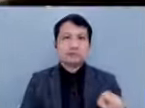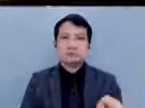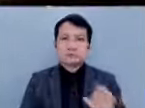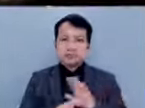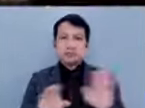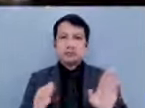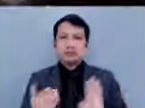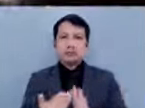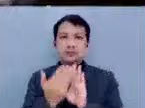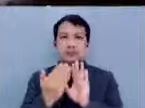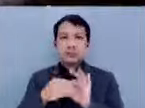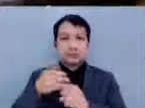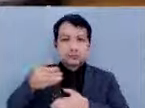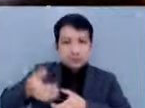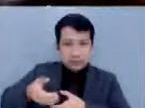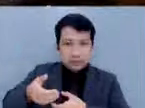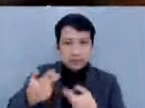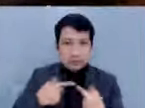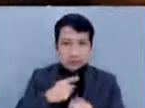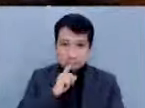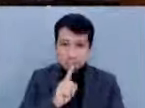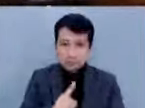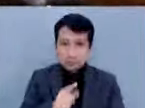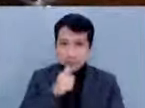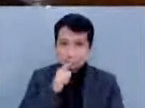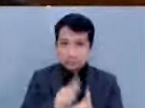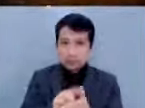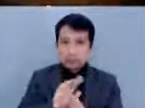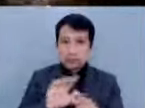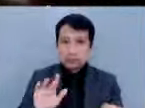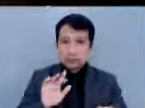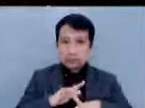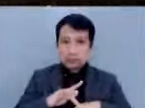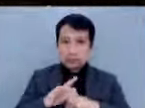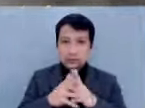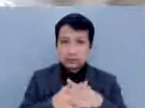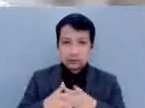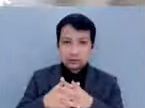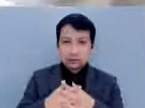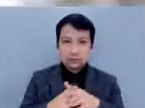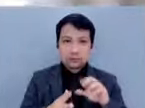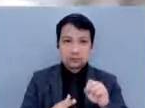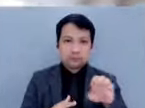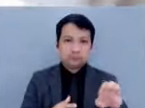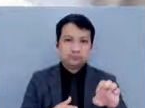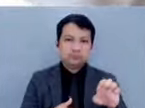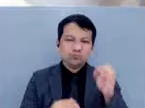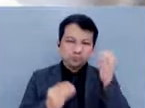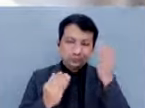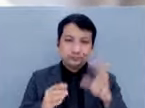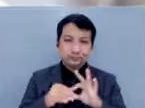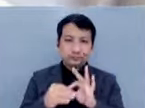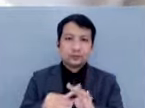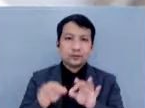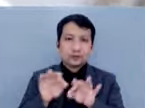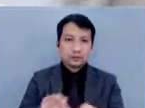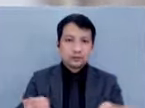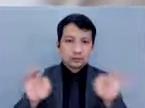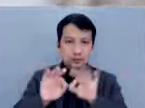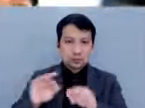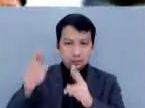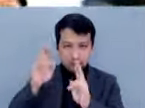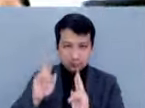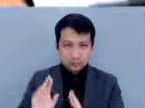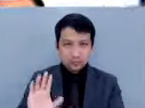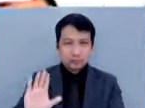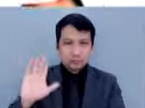siya sa korte kung may guarantee letter na hindi makikialam ang Amerika sa kanyang kaso. Pero giit ni PBBM, dapat igalang na lang ng pastor ang hatol